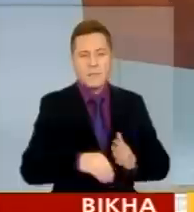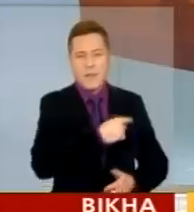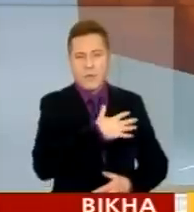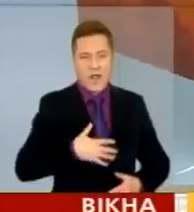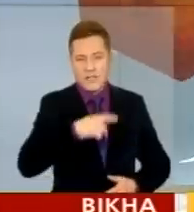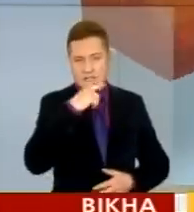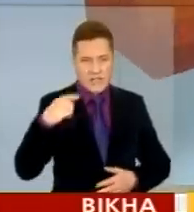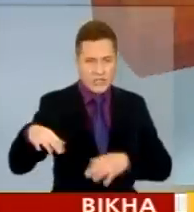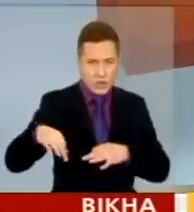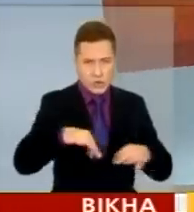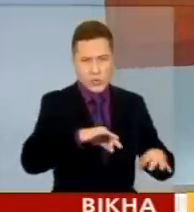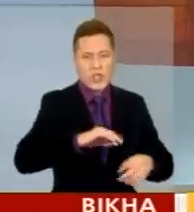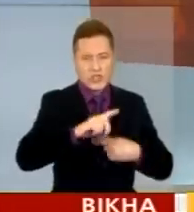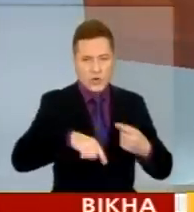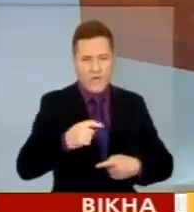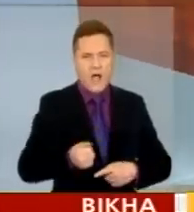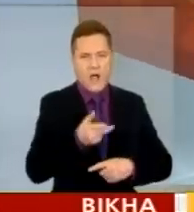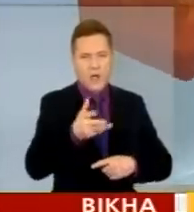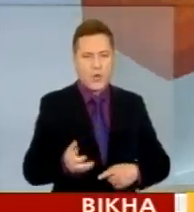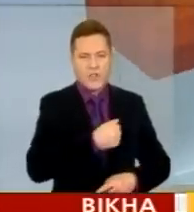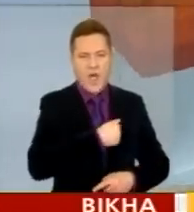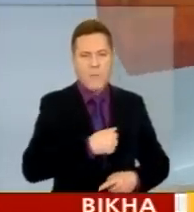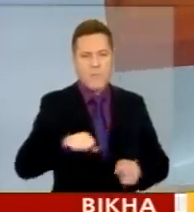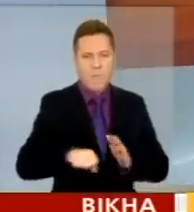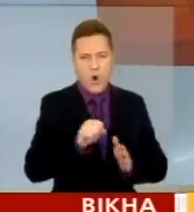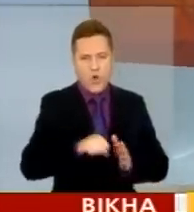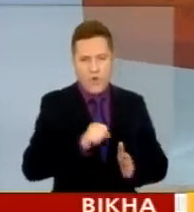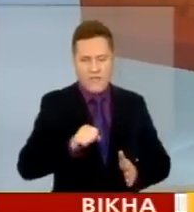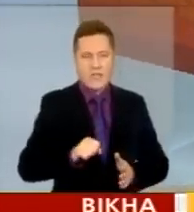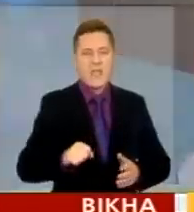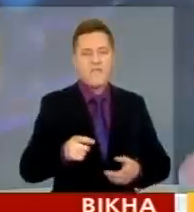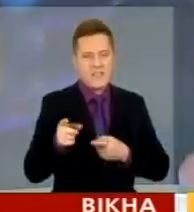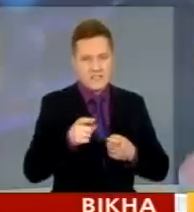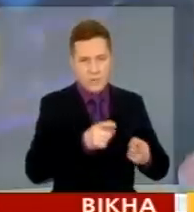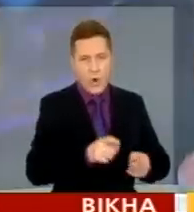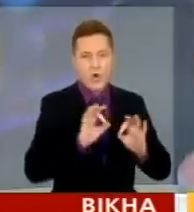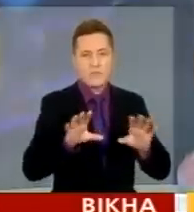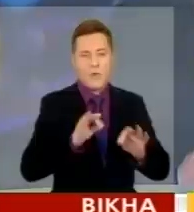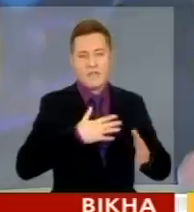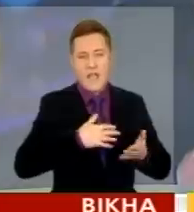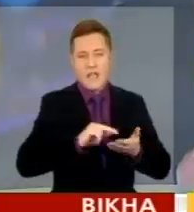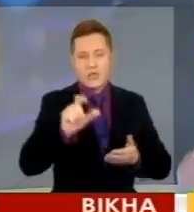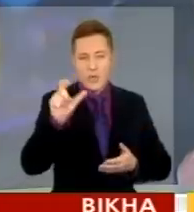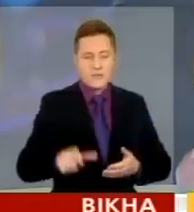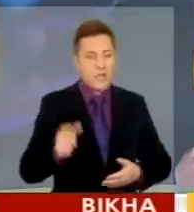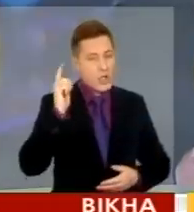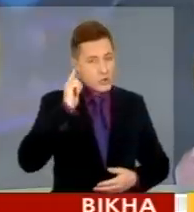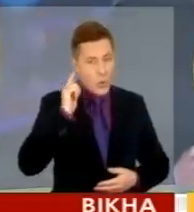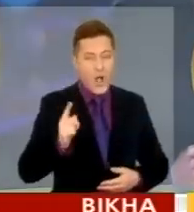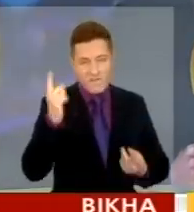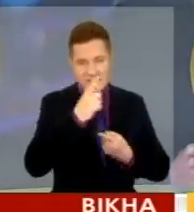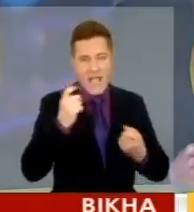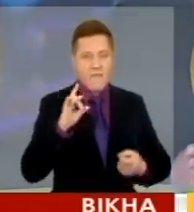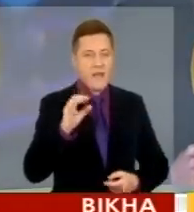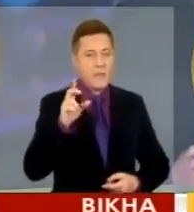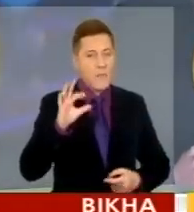суне чергова колона бойовиків і зброї. Про це докладніше розповість наш Ігор Кримов, який нині слухав заяви РНБО. Ігоре, вітаю.